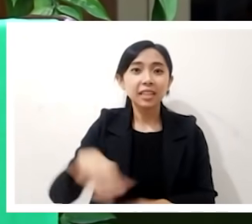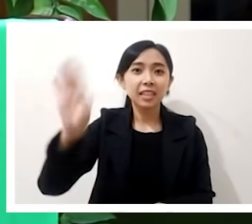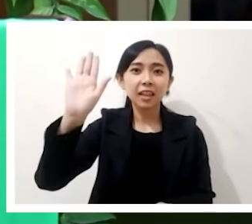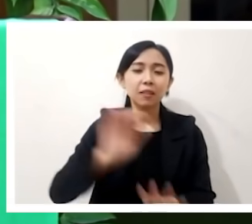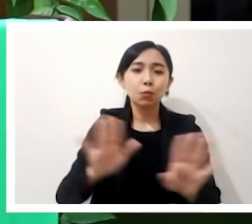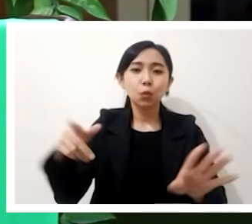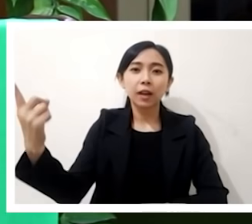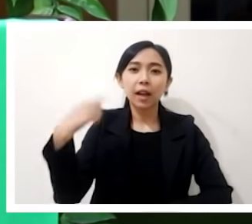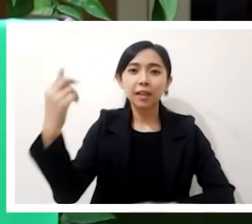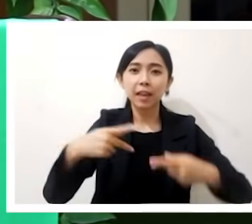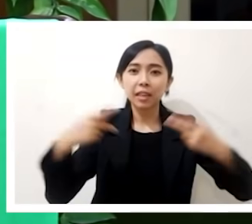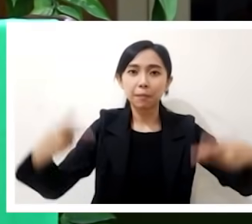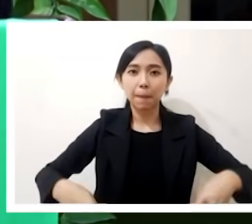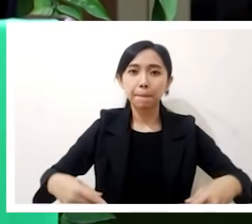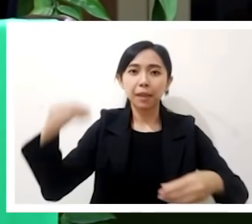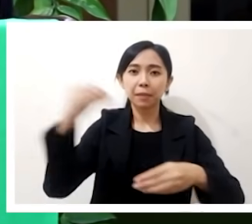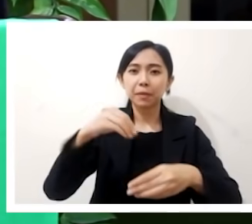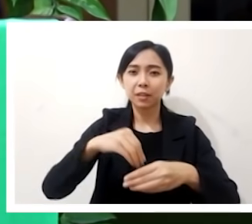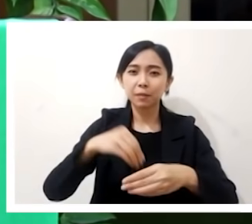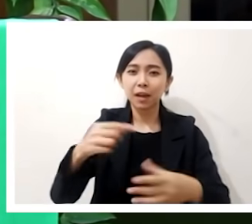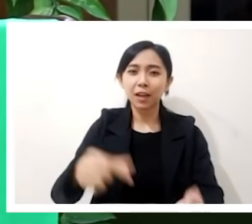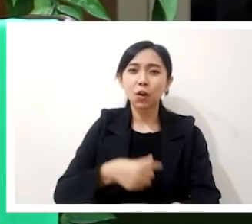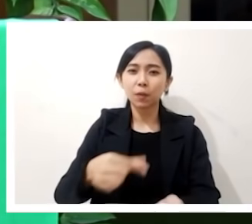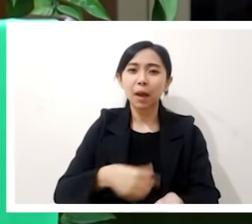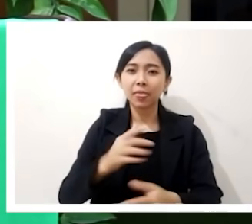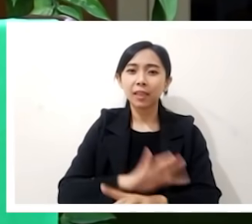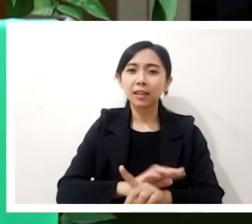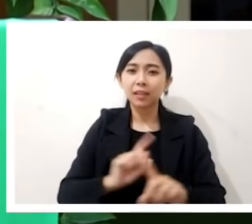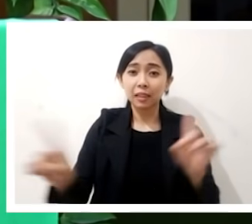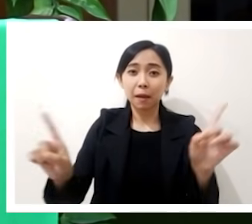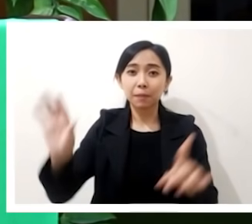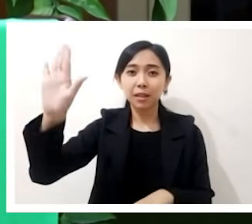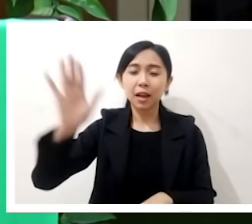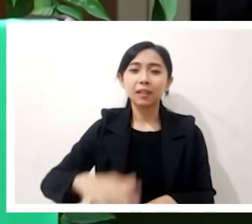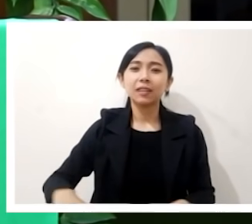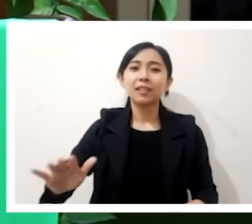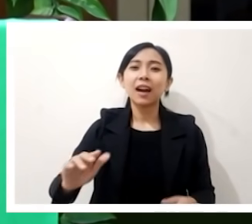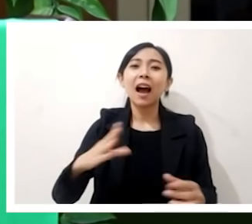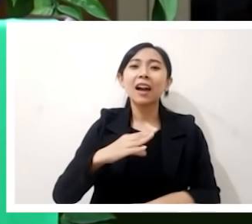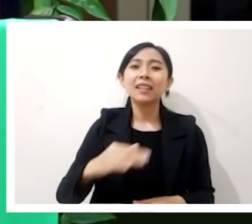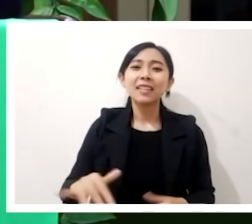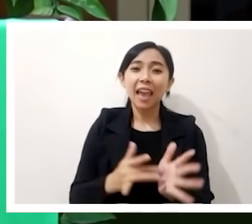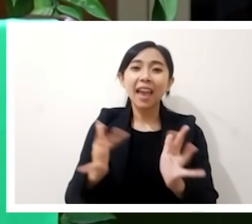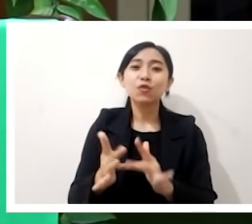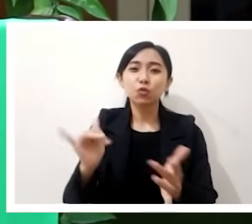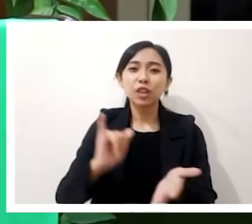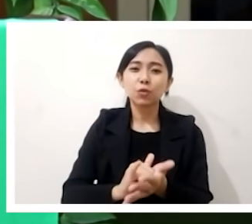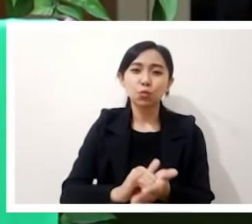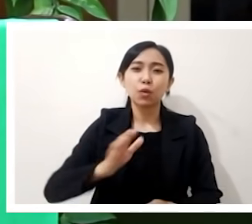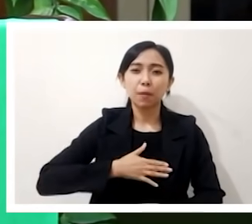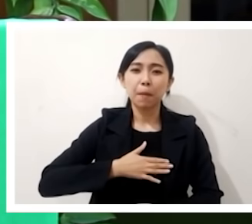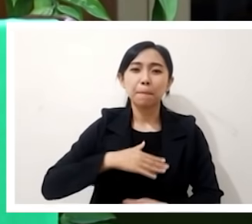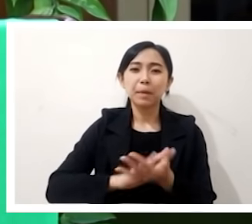sekedar imam yang mempersembahkan kurban, tapi dia sendiri adalah kurban itu, kurban yang diberikan